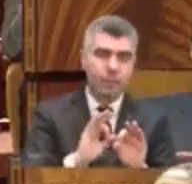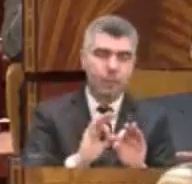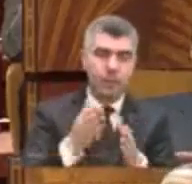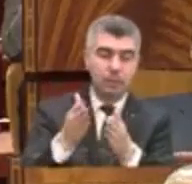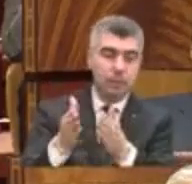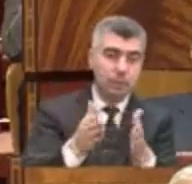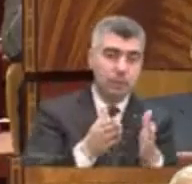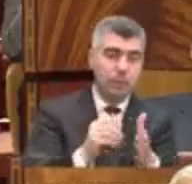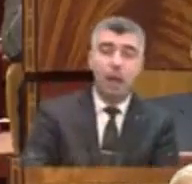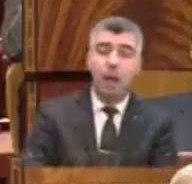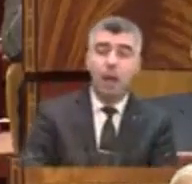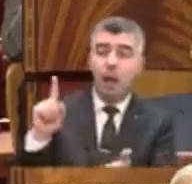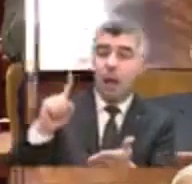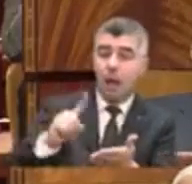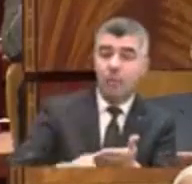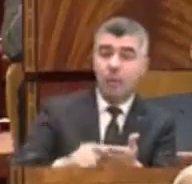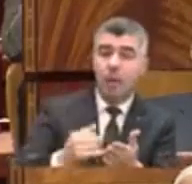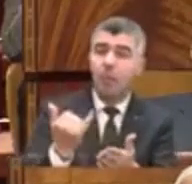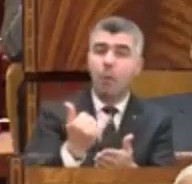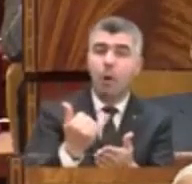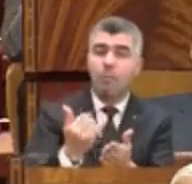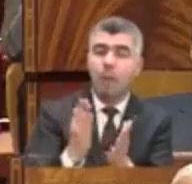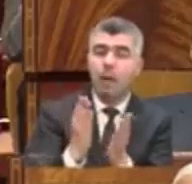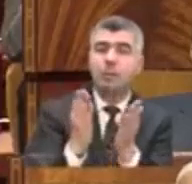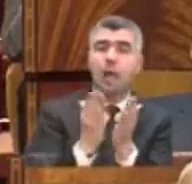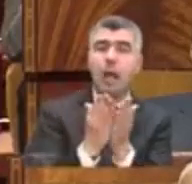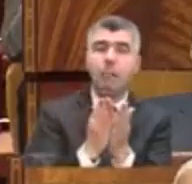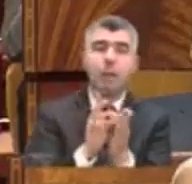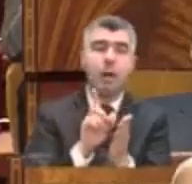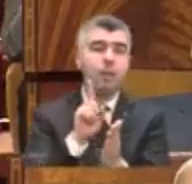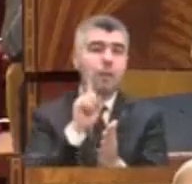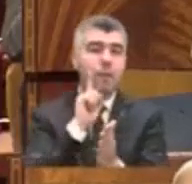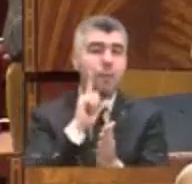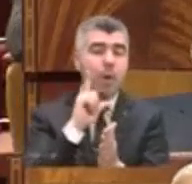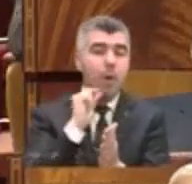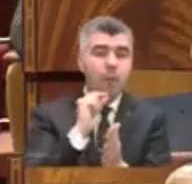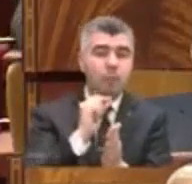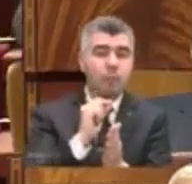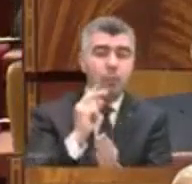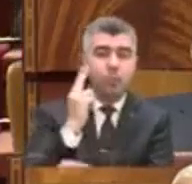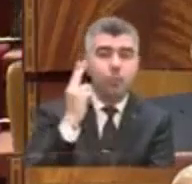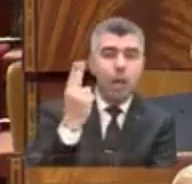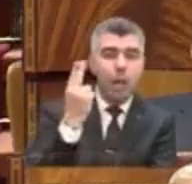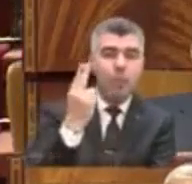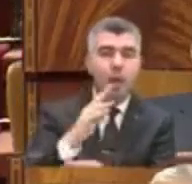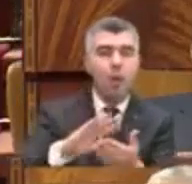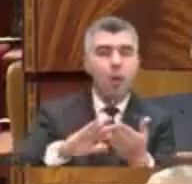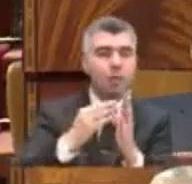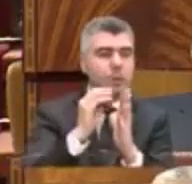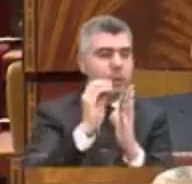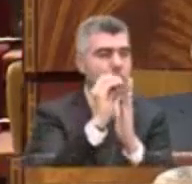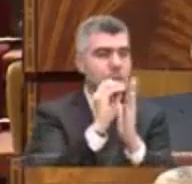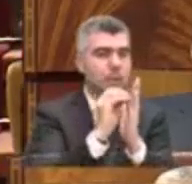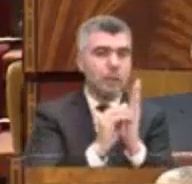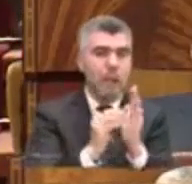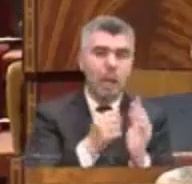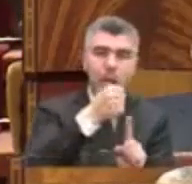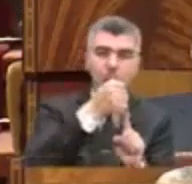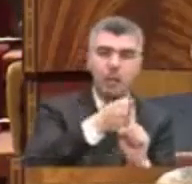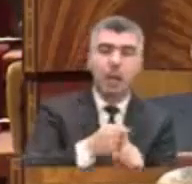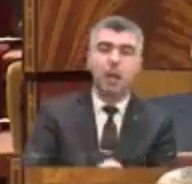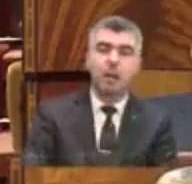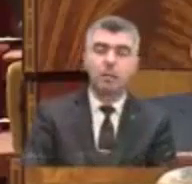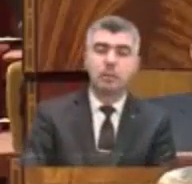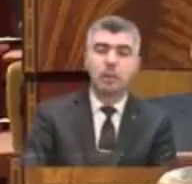من تعزيز طبعا مكان الطالبه والطالب الجامعي في كل اصلاح لانه هو